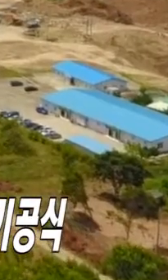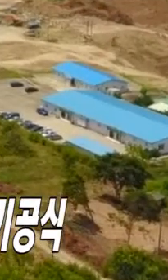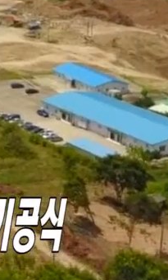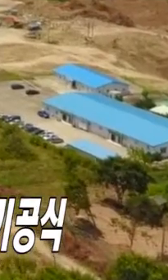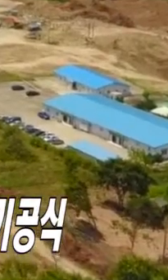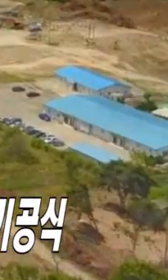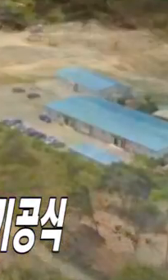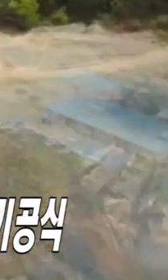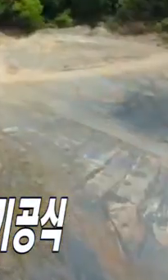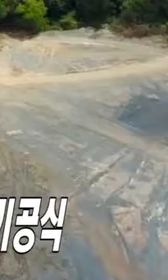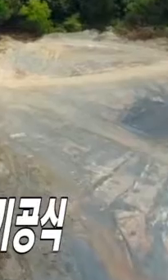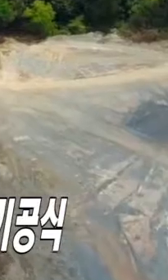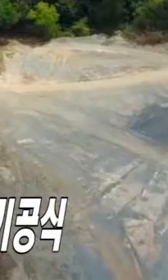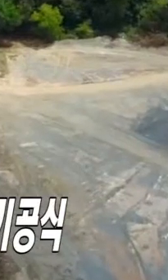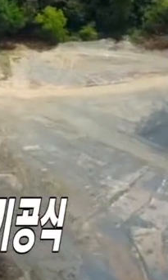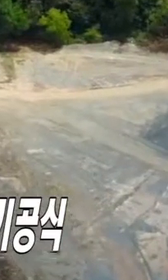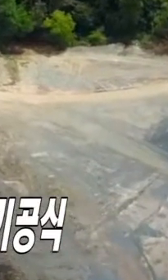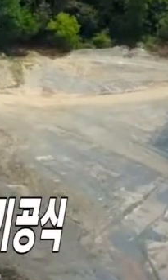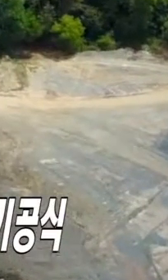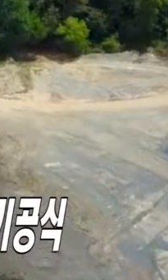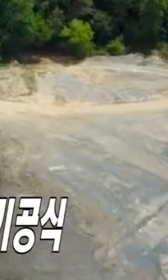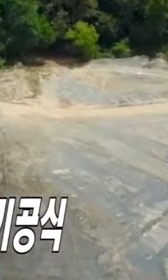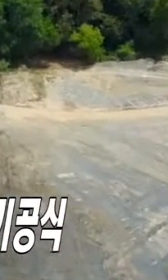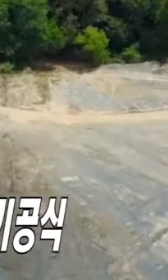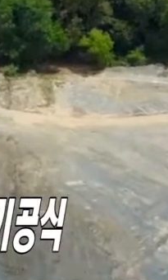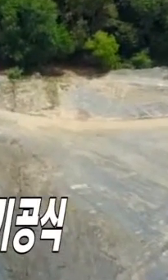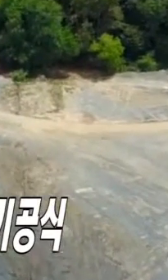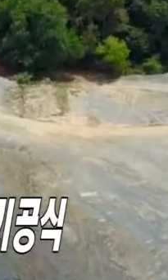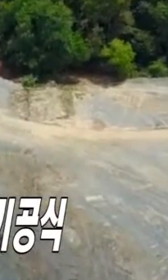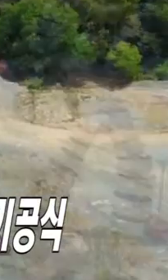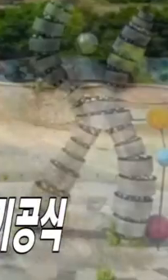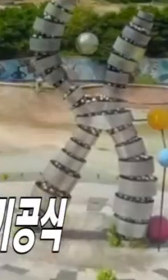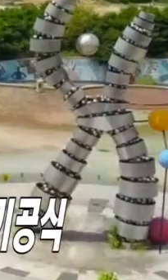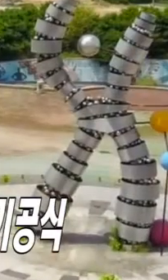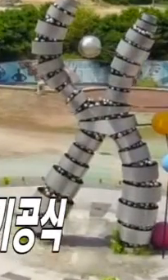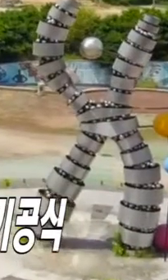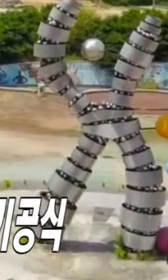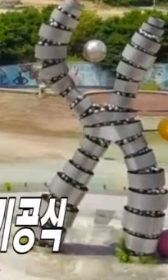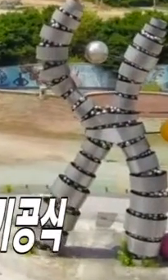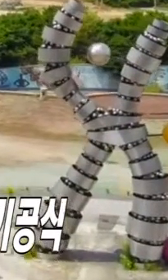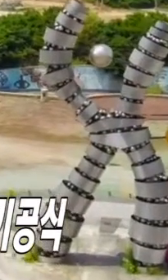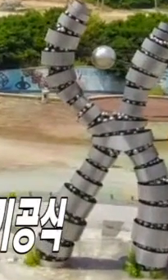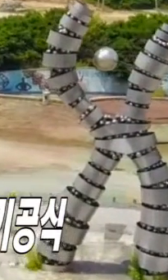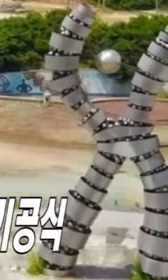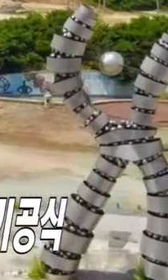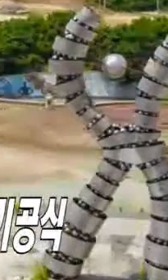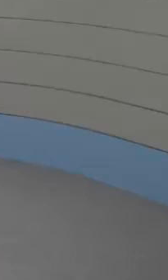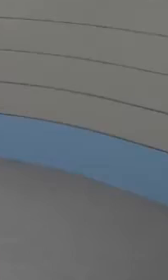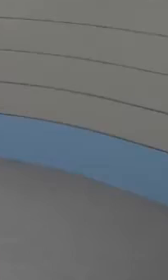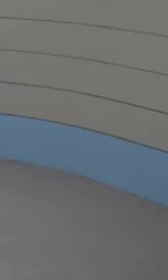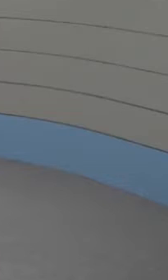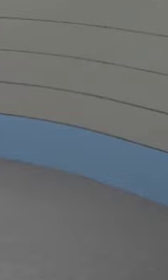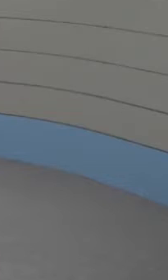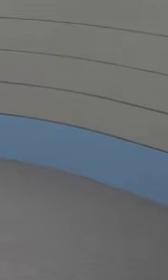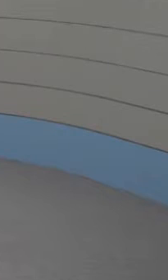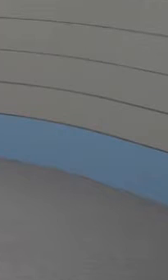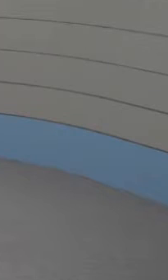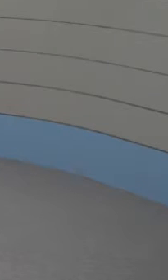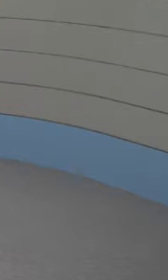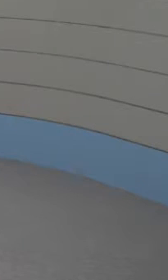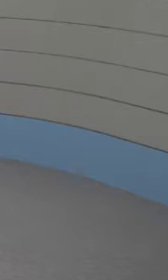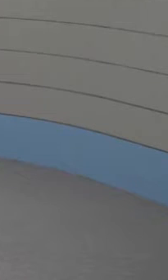청주 밀레니엄타운 개발 사업이 다음 달 19일 기공식과 함께 본격화될 전망입니다.